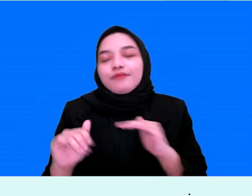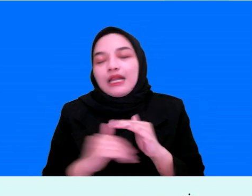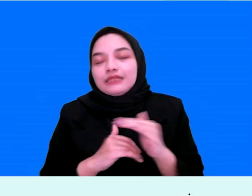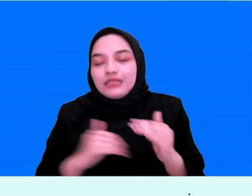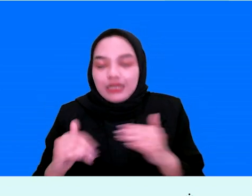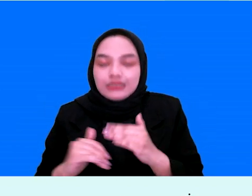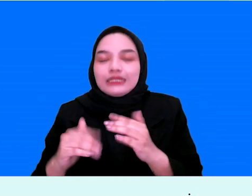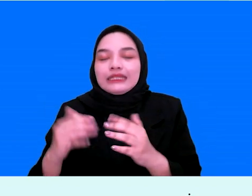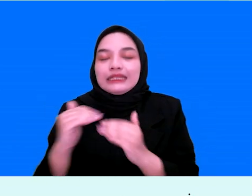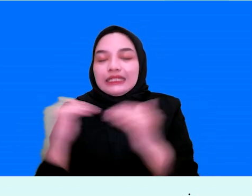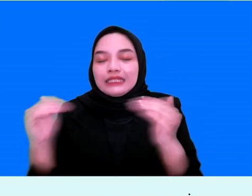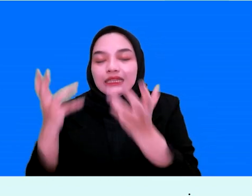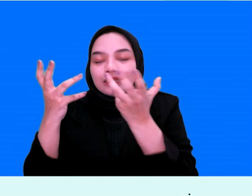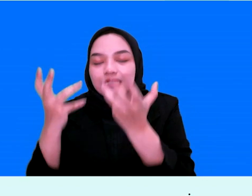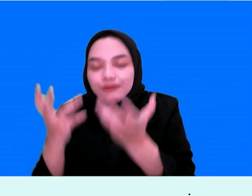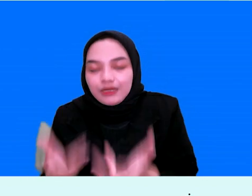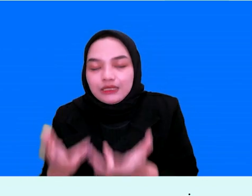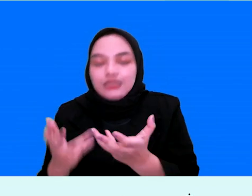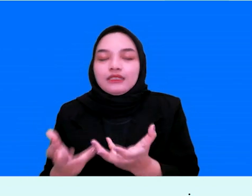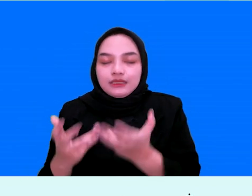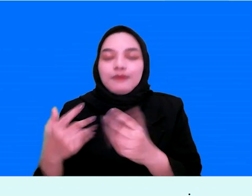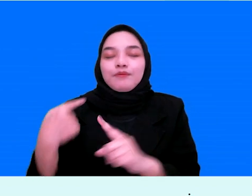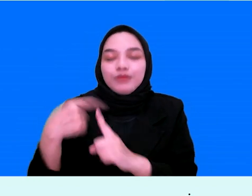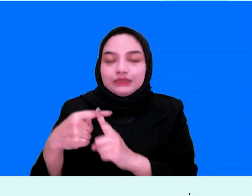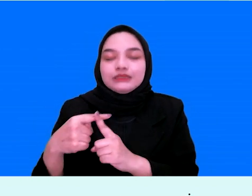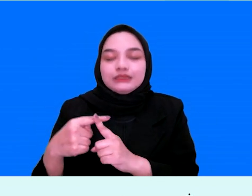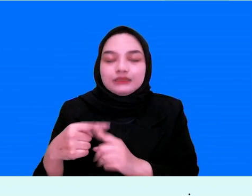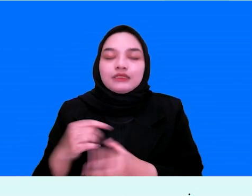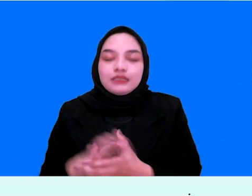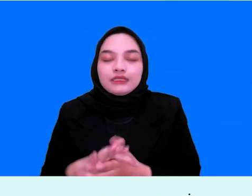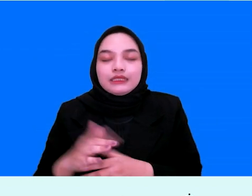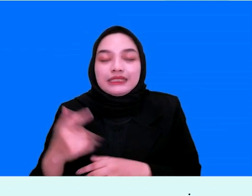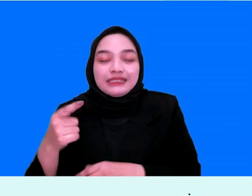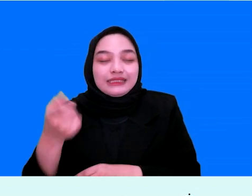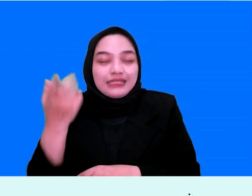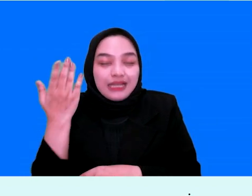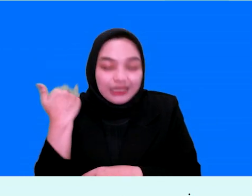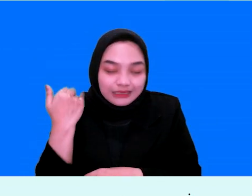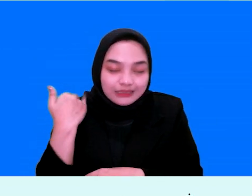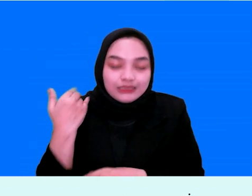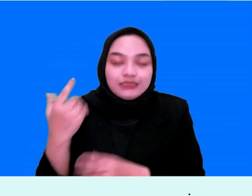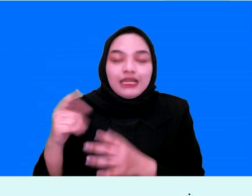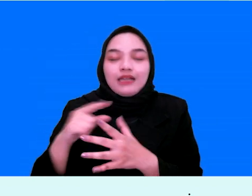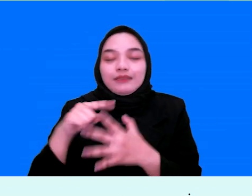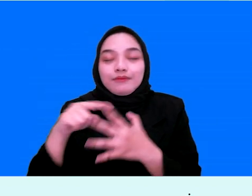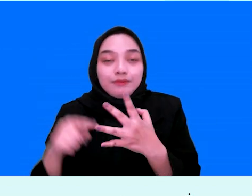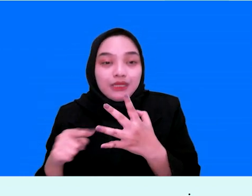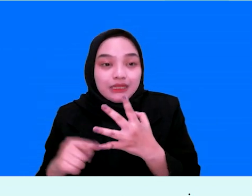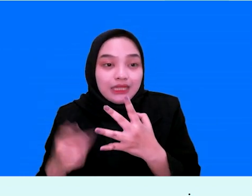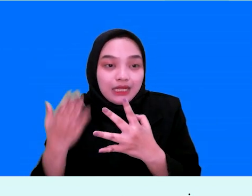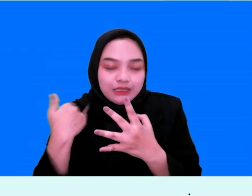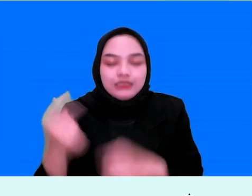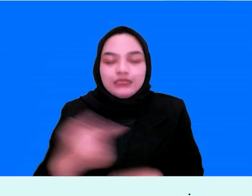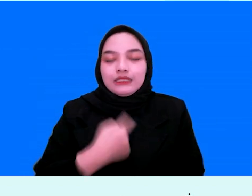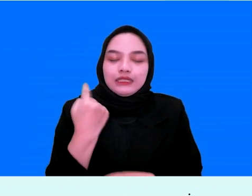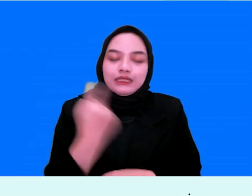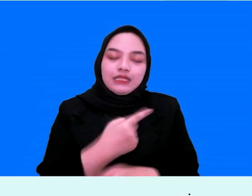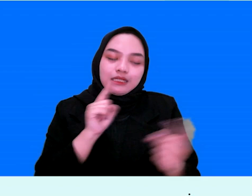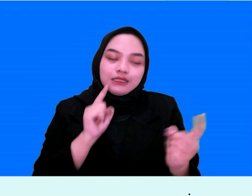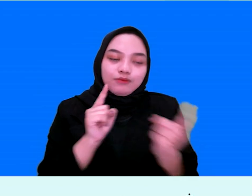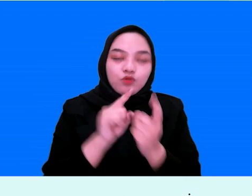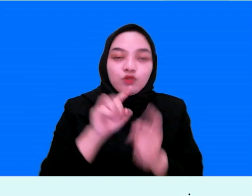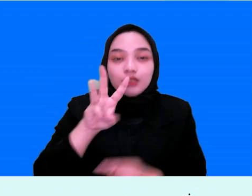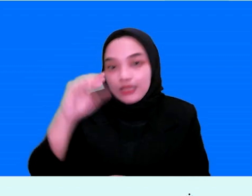skala severity dan juga berdasarkan dengan prinsip POR tadi, dari keseluruhan 50 isu, kami menemukan 3 isu yang